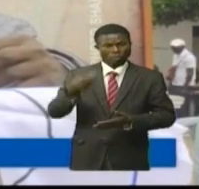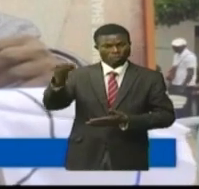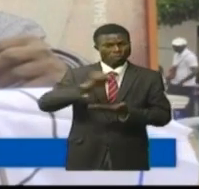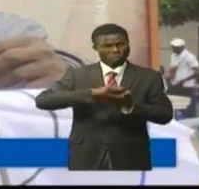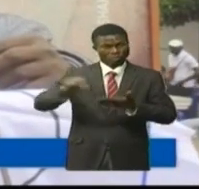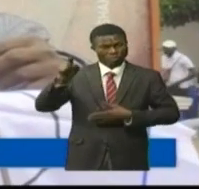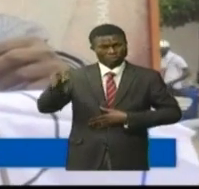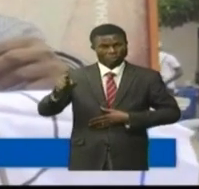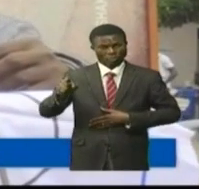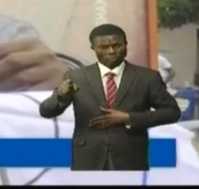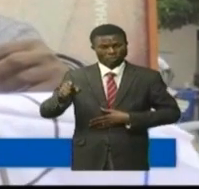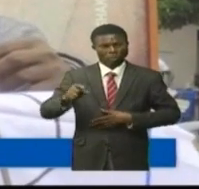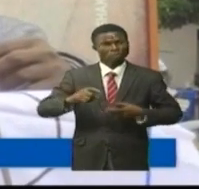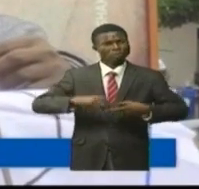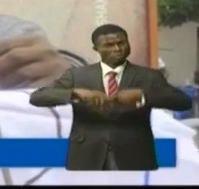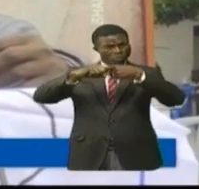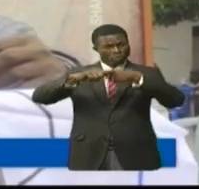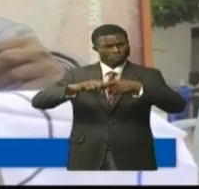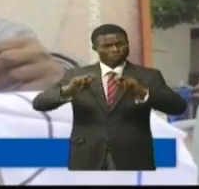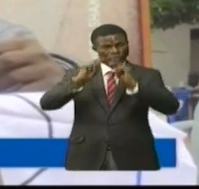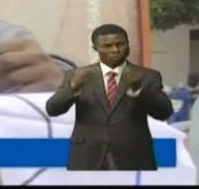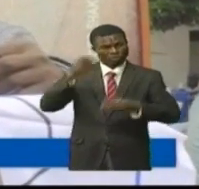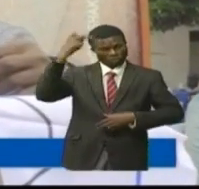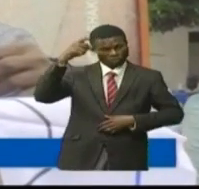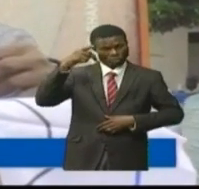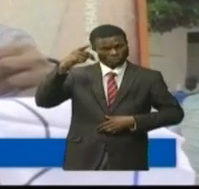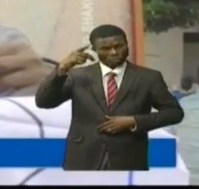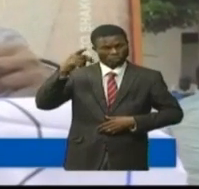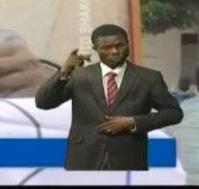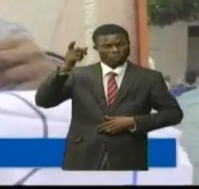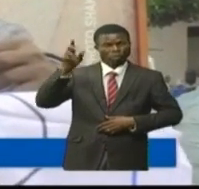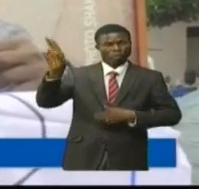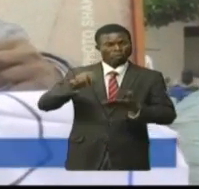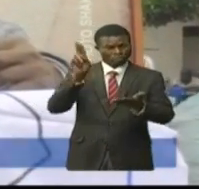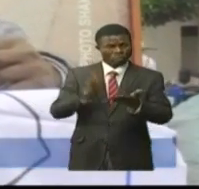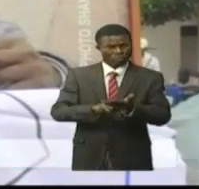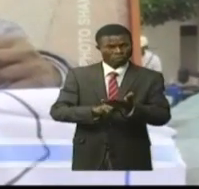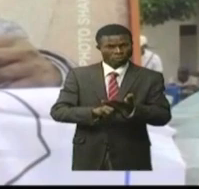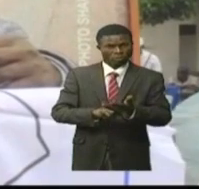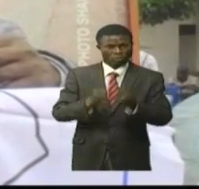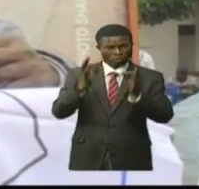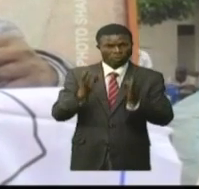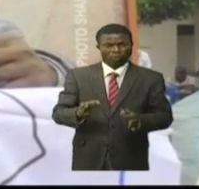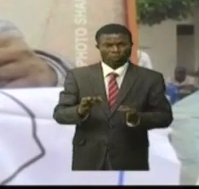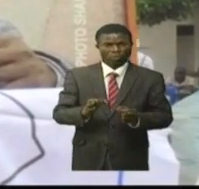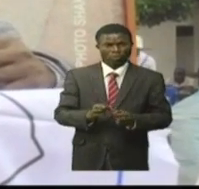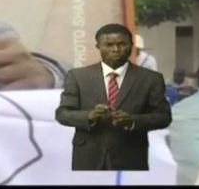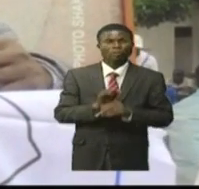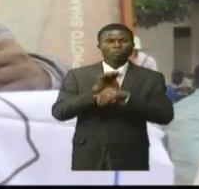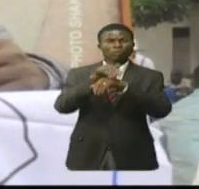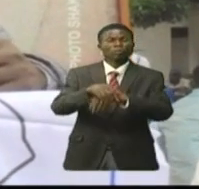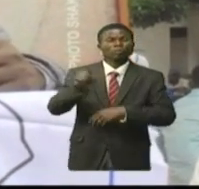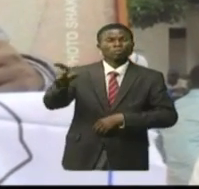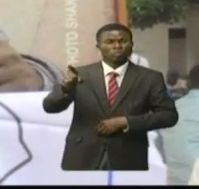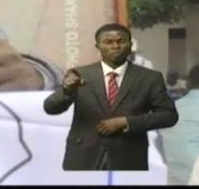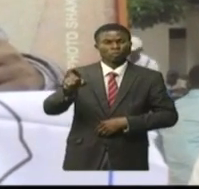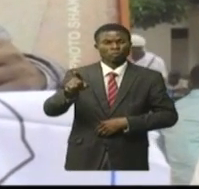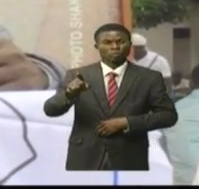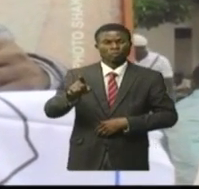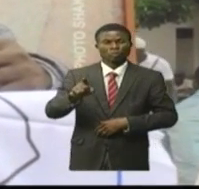et de son exclusion de djps qu'il avait d'ailleurs contre le signé il n'appartenait plus à Monsieur